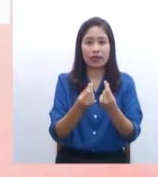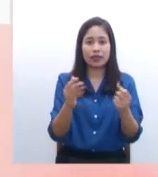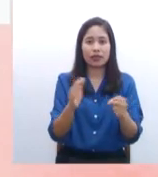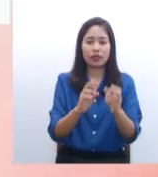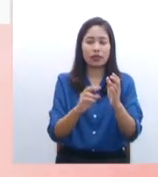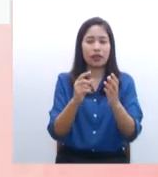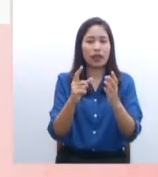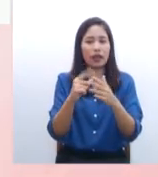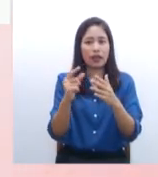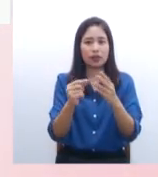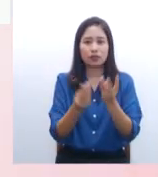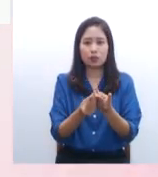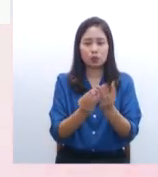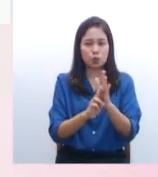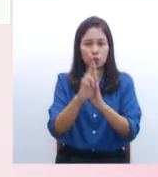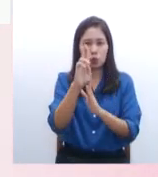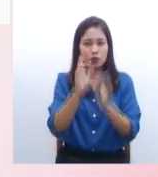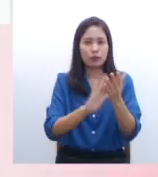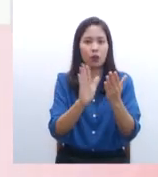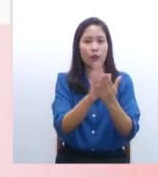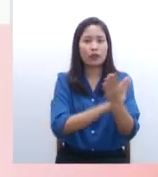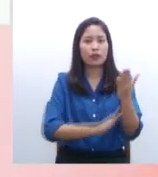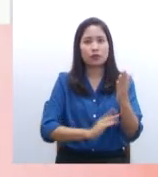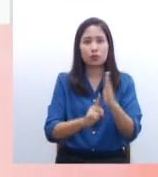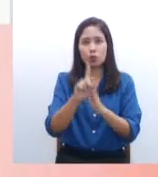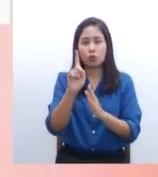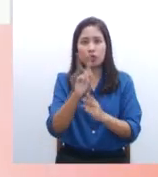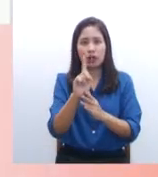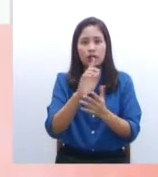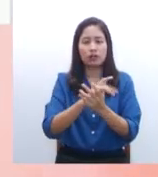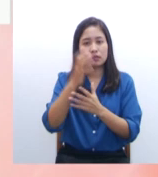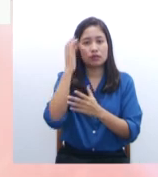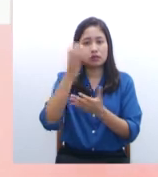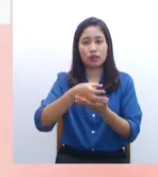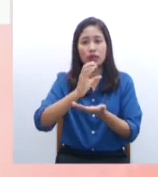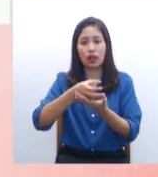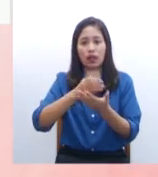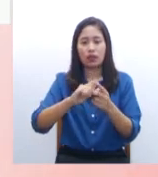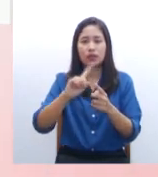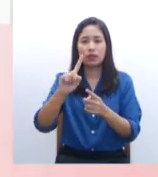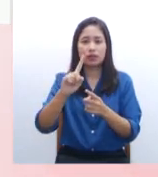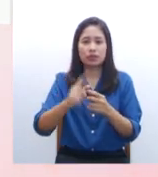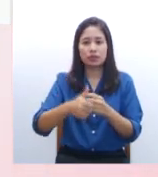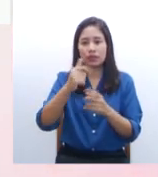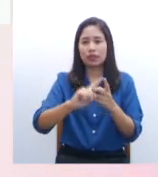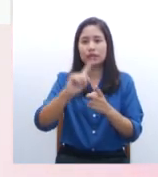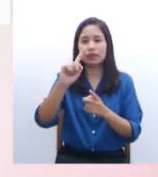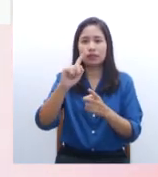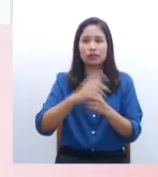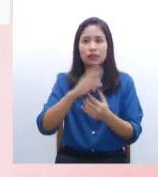งสุด10อันดับแรกของประเทศนะครับนะฮะขอแสดงความยินดีกับสปสระแก้วเขต1ครับได้อันดับ1ของประเทศนะครับรักษาแชมป์มาได้นะครับได้ค